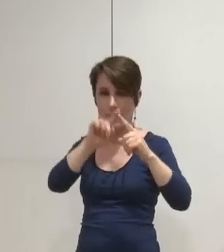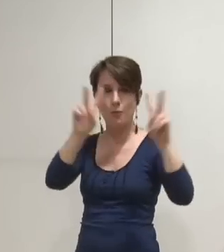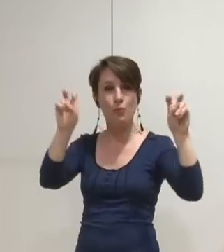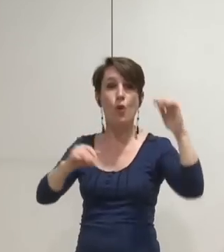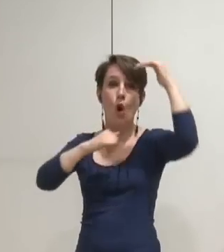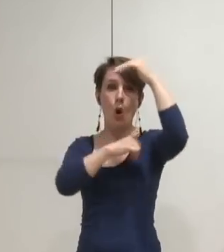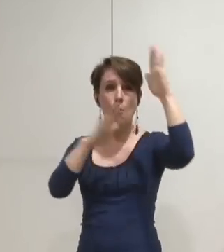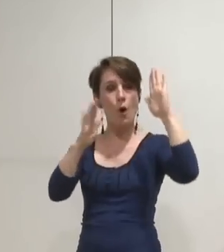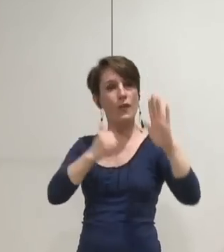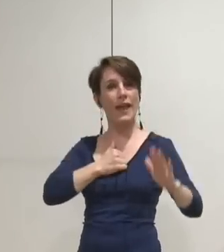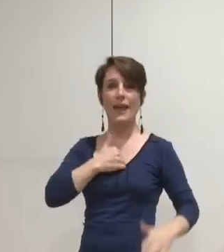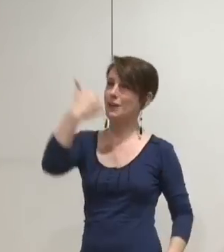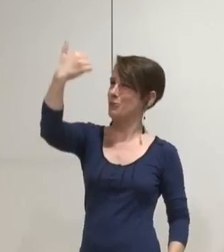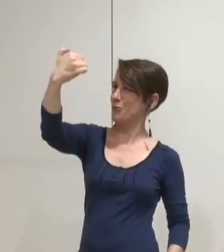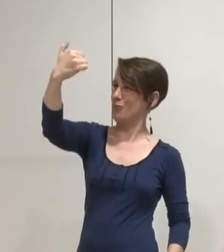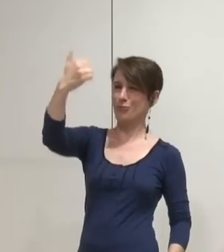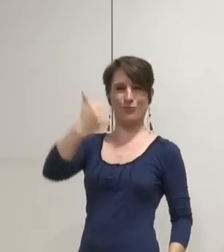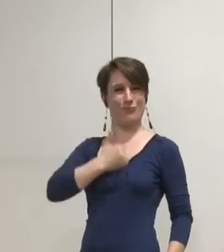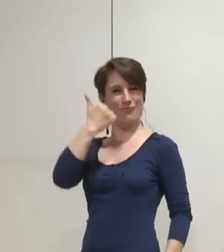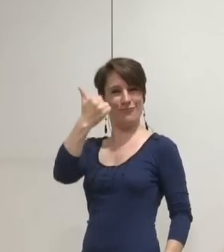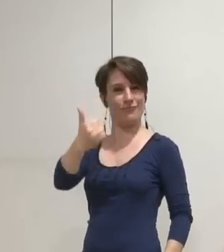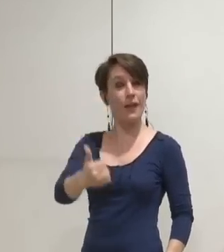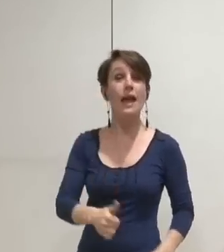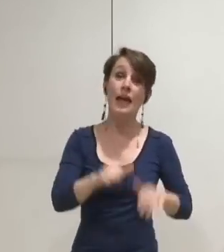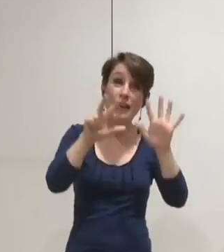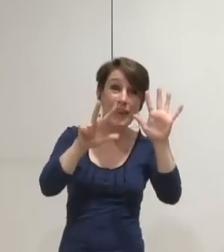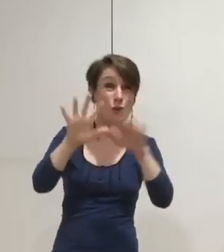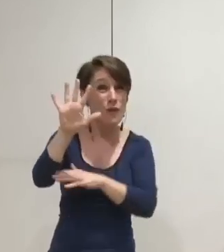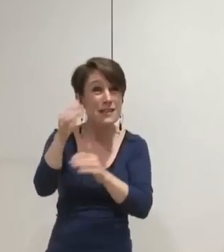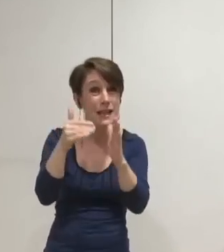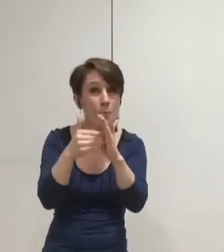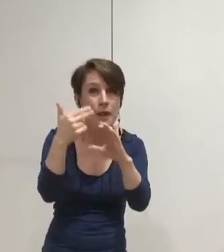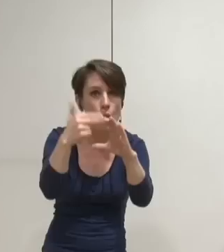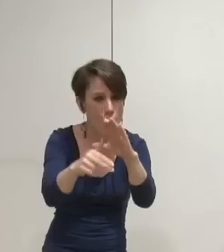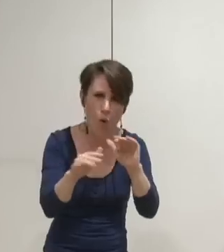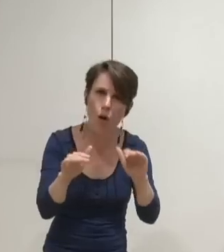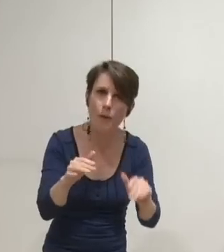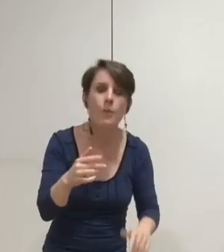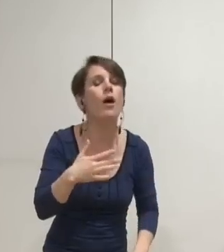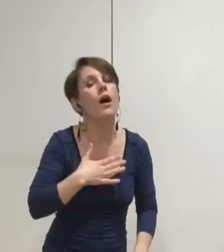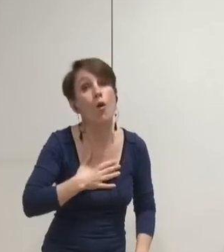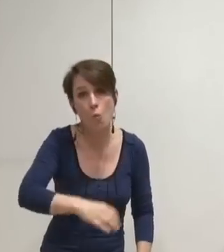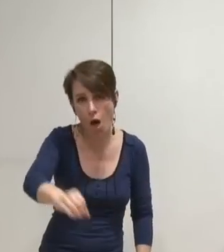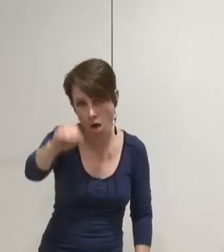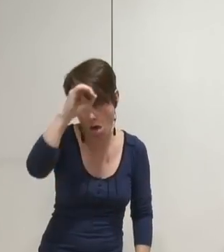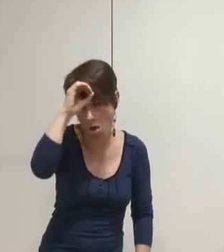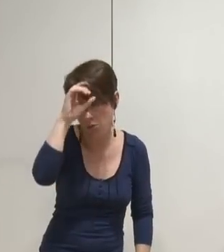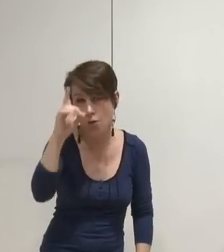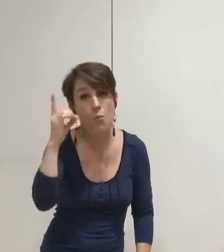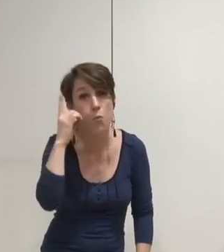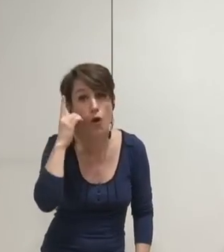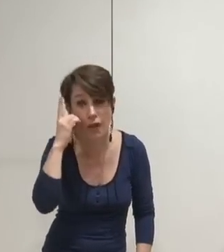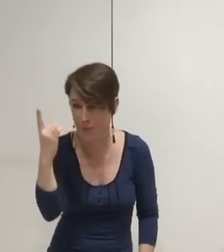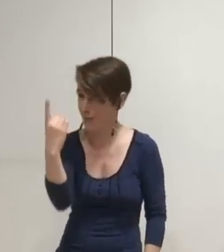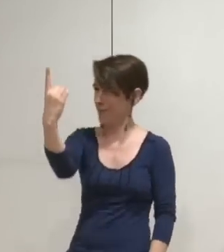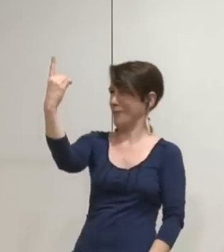selfie 85000 € tout de même bon à part moi qui ne sait pas utiliser mon portable comme un appareil photo tous les